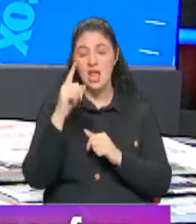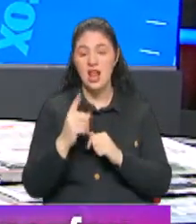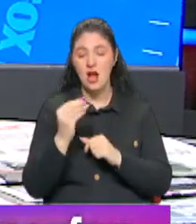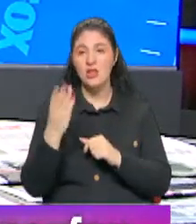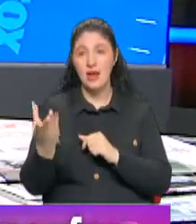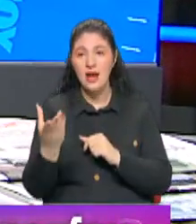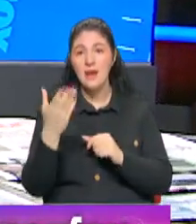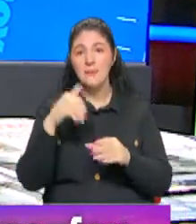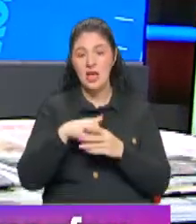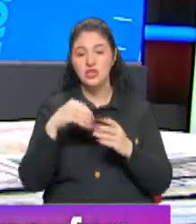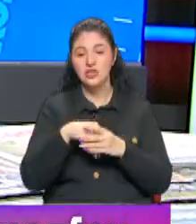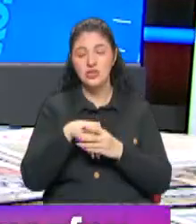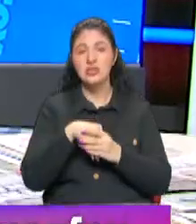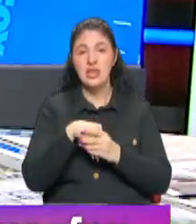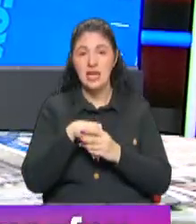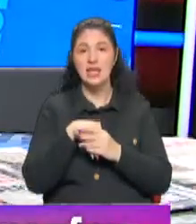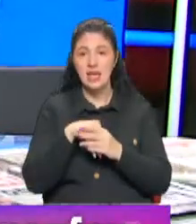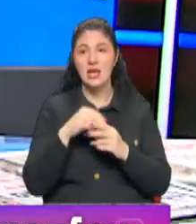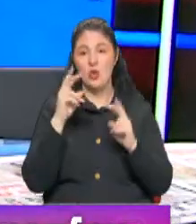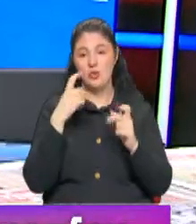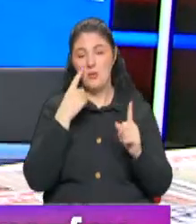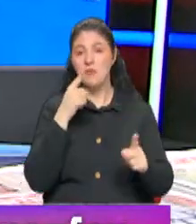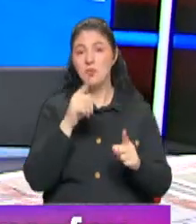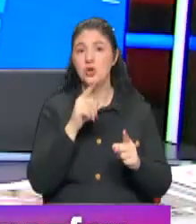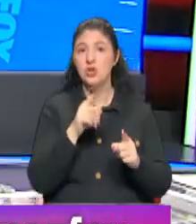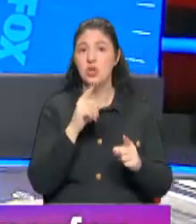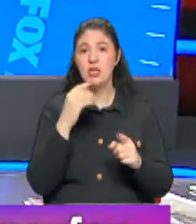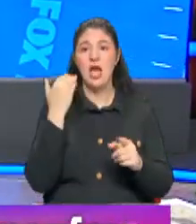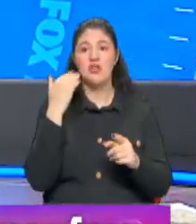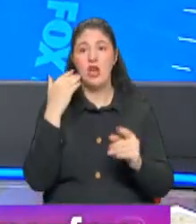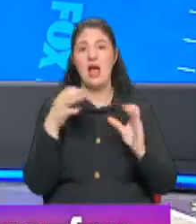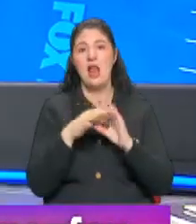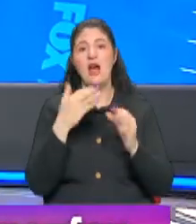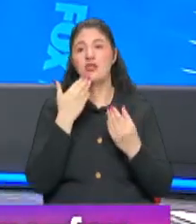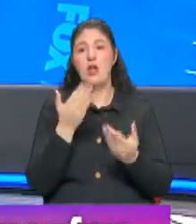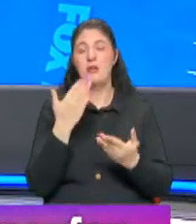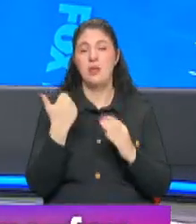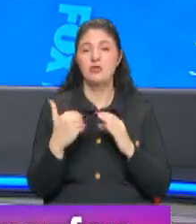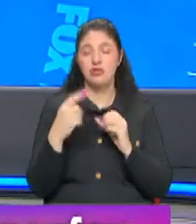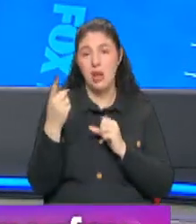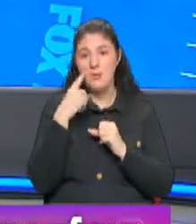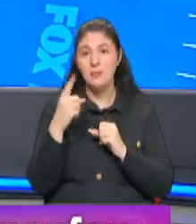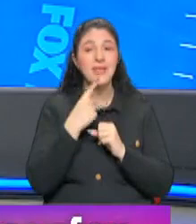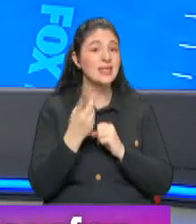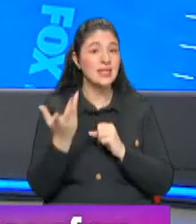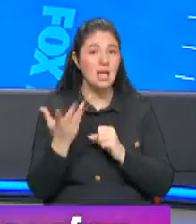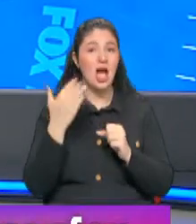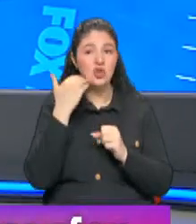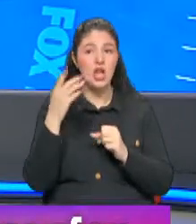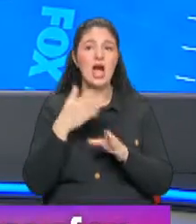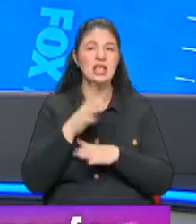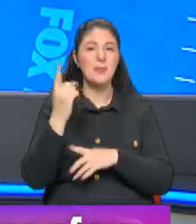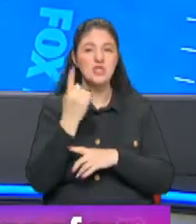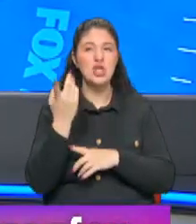olarak Parti içindeki meseleye bakalım buna dair e akşener'in vermiş olduğu mesajlara dedi ki Akşener